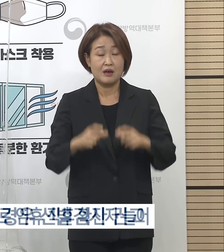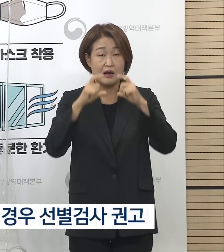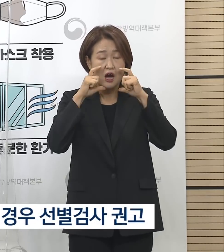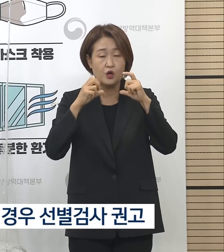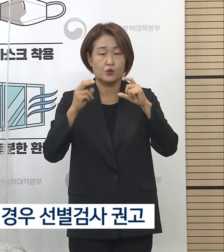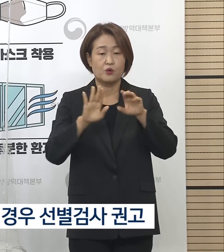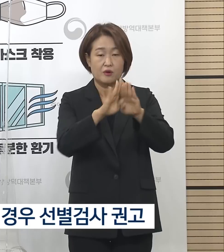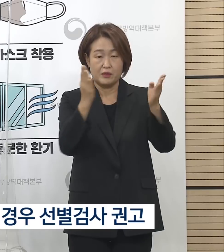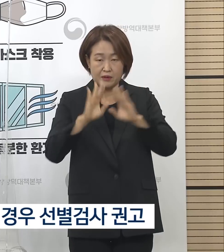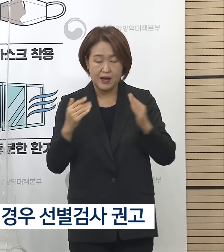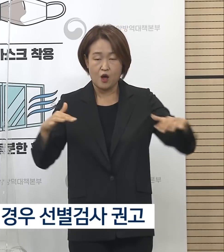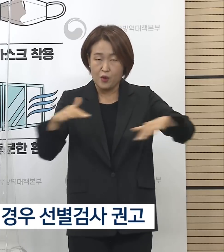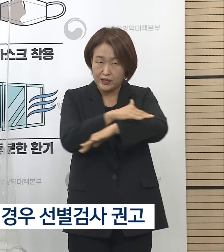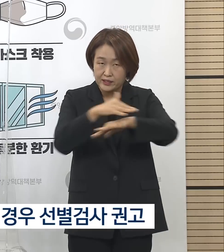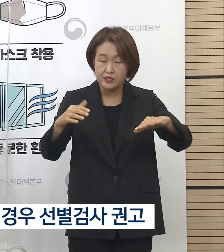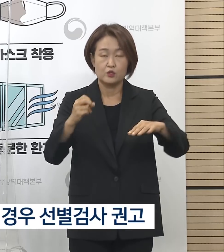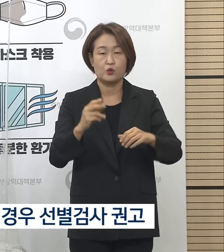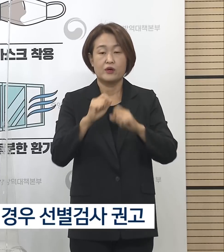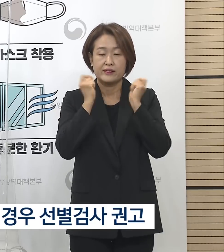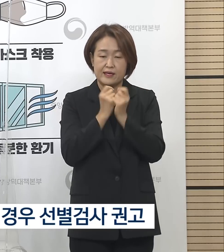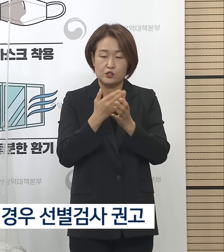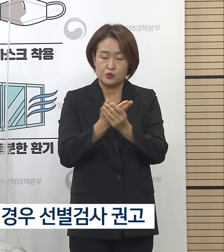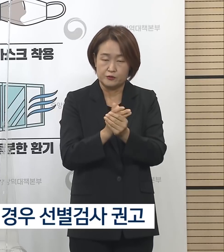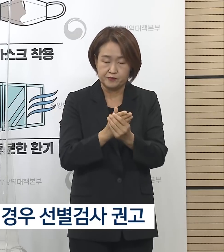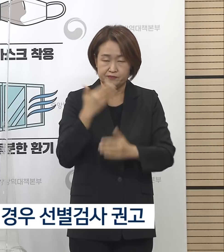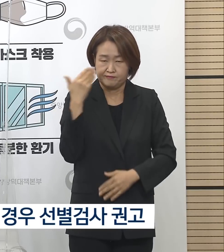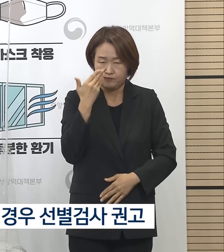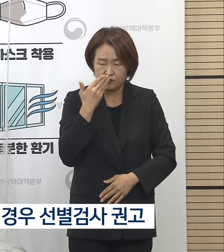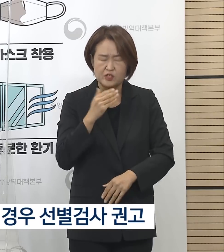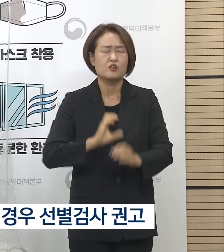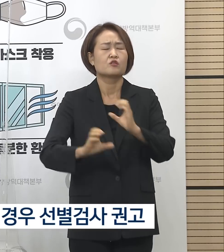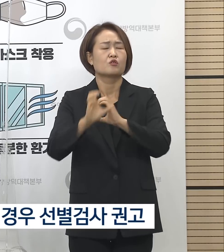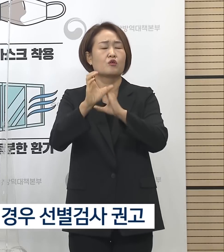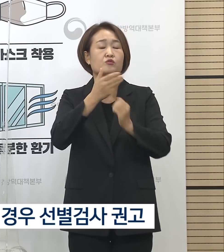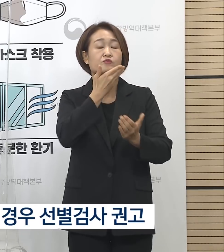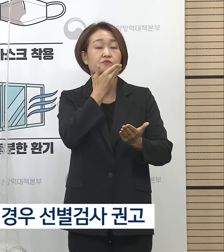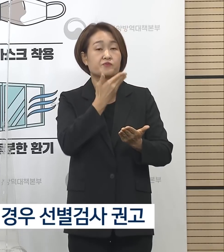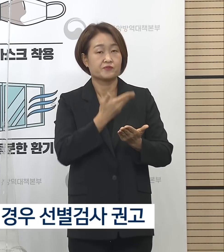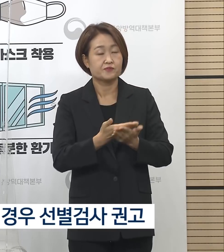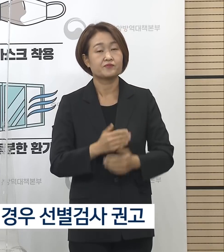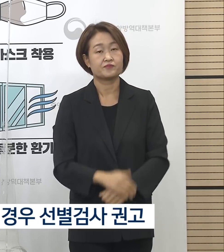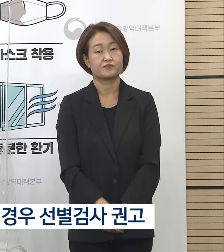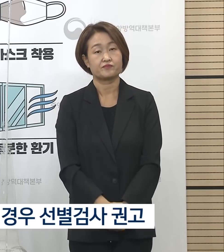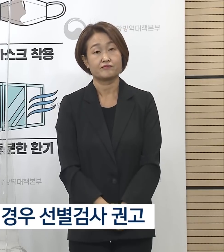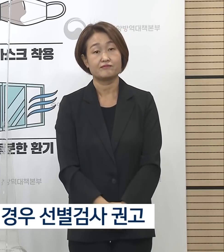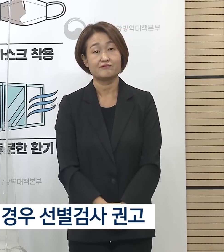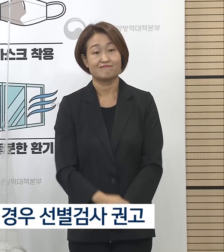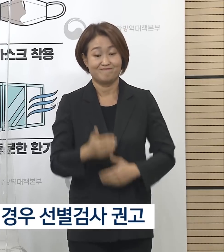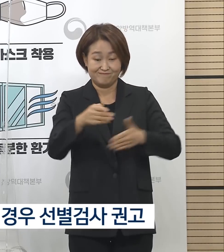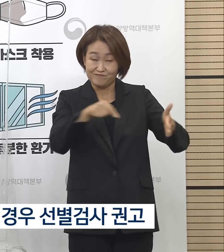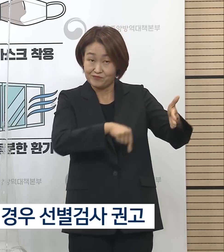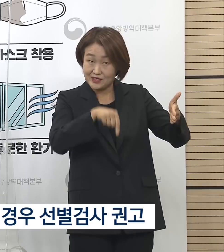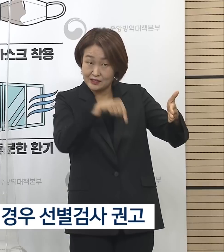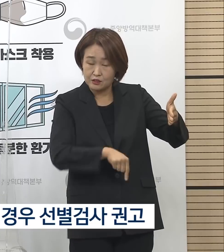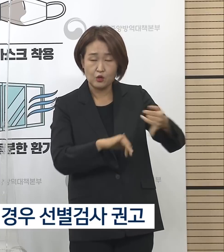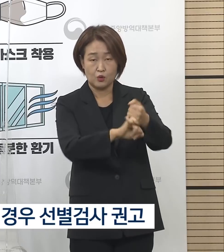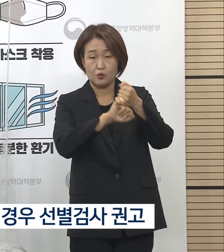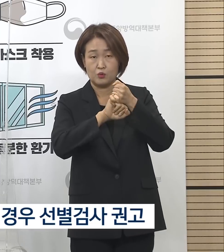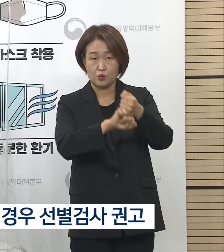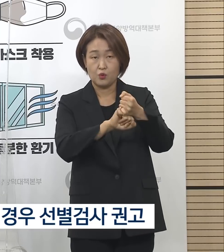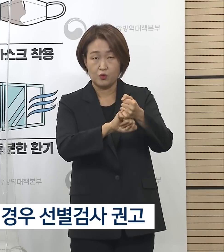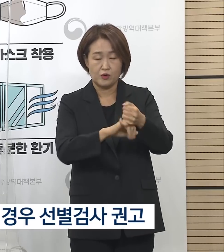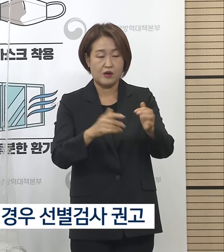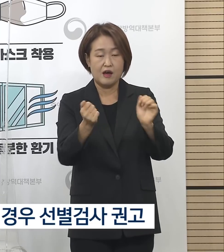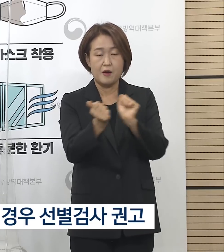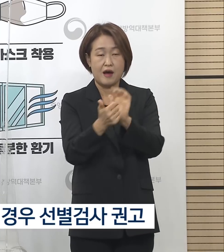환기 등 개인위생, 방역 수칙을 철저히 지키는 것이 무엇보다도 중요합니다. 실내에서는 반드시